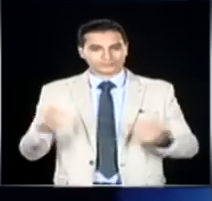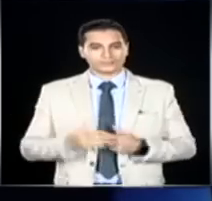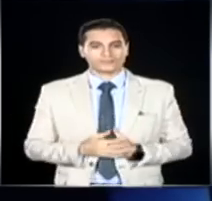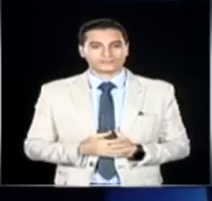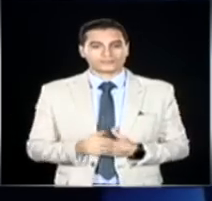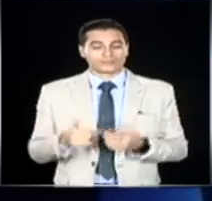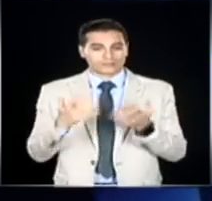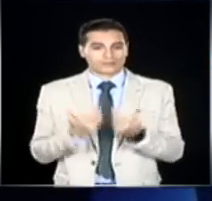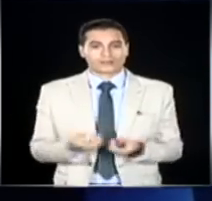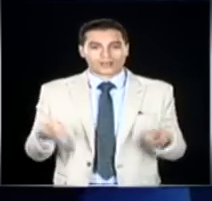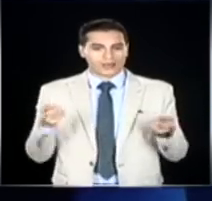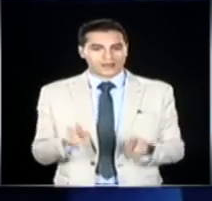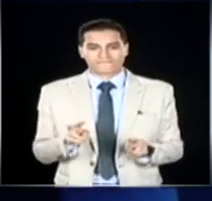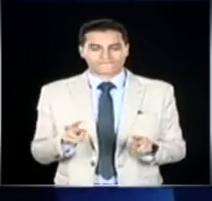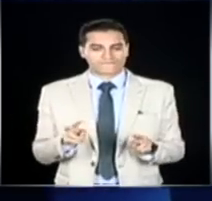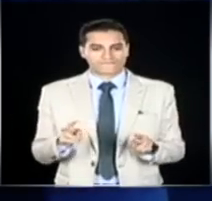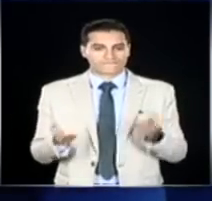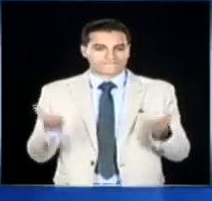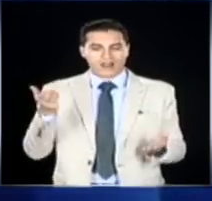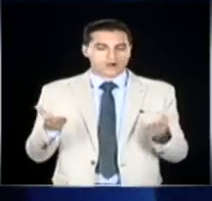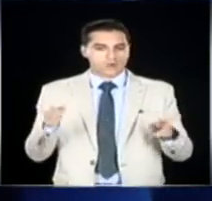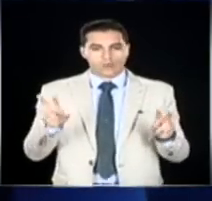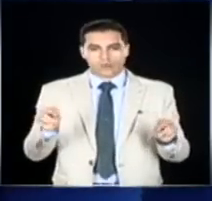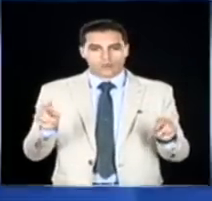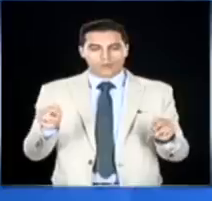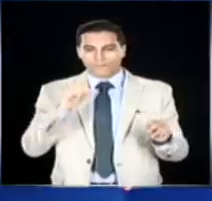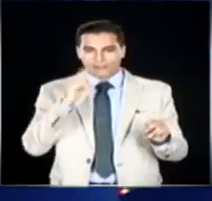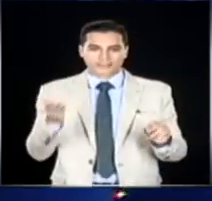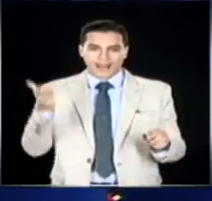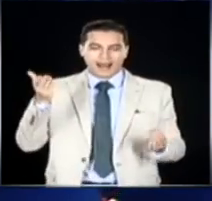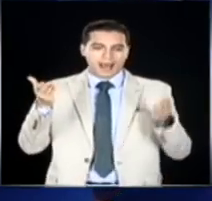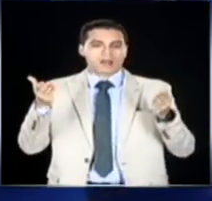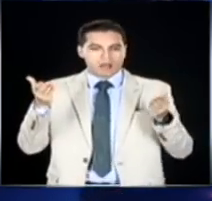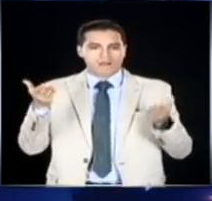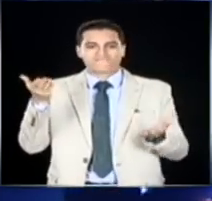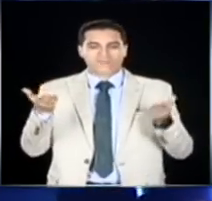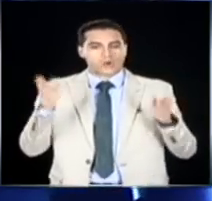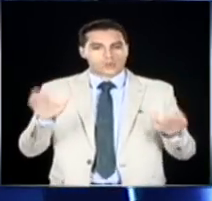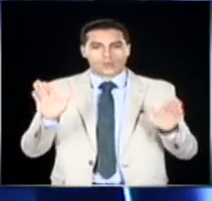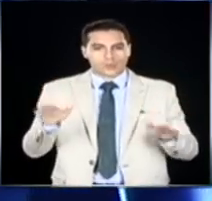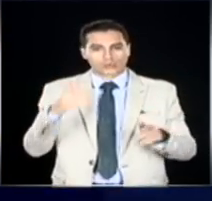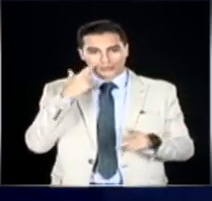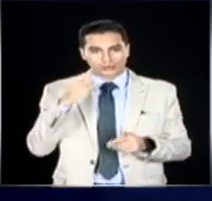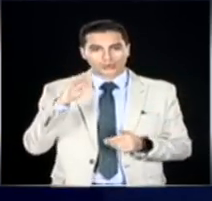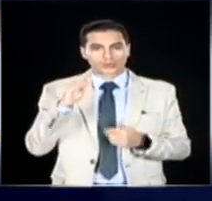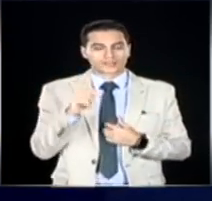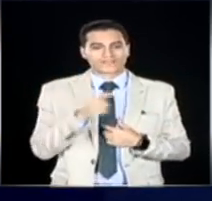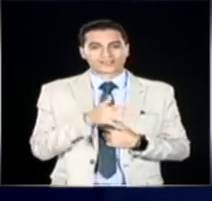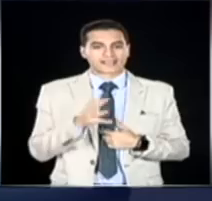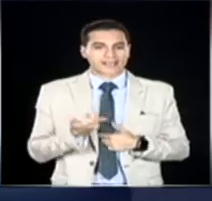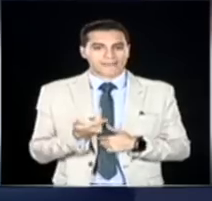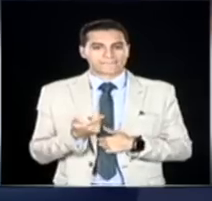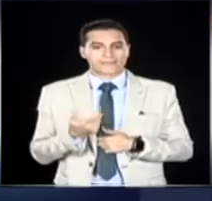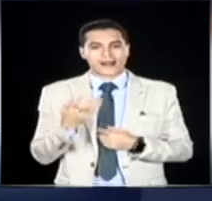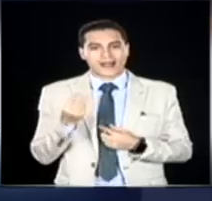النتيجه اتغيرت ولكن الفرق زي ما هو يوسف كنت كام